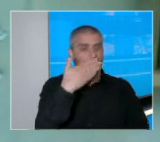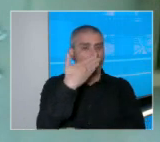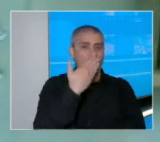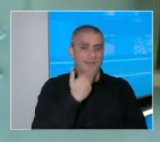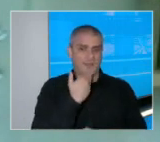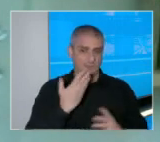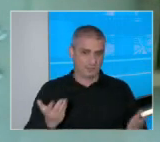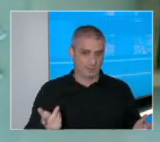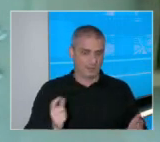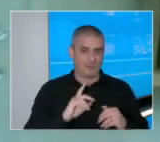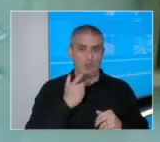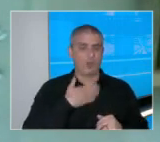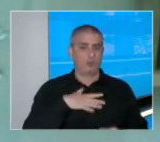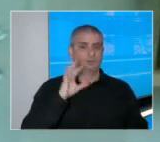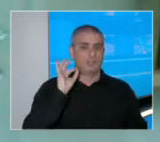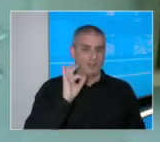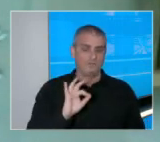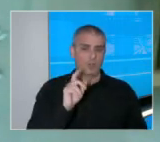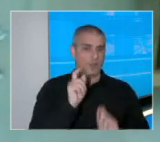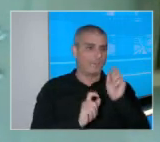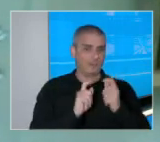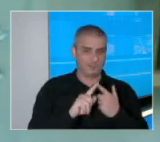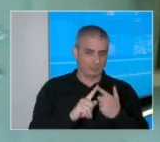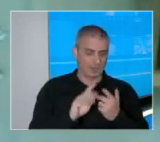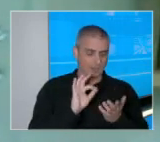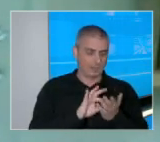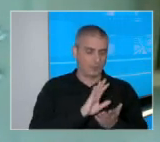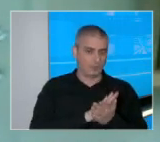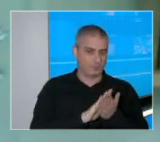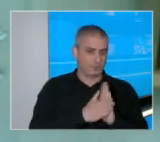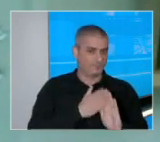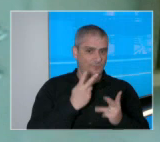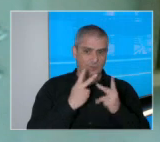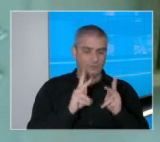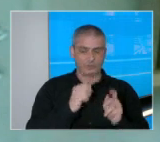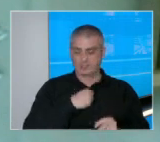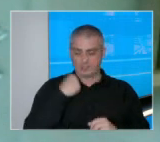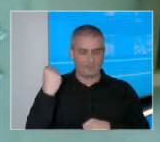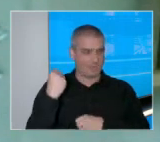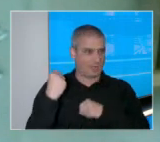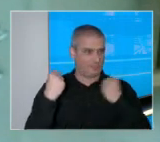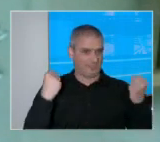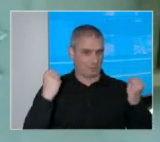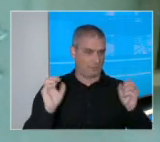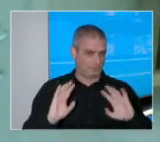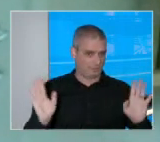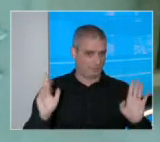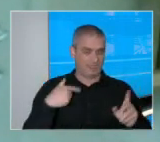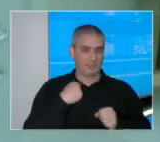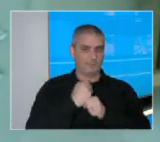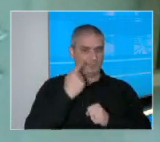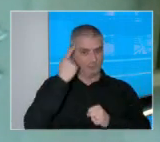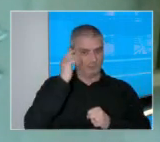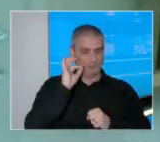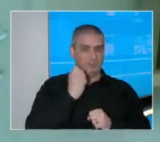מדינת ישראל, או רוצה לפגוע באזרחיה נקודה. וזה לא משנה אם זה מימין או משמאל. אני מייצג עמדה של